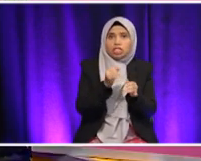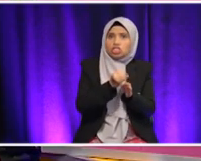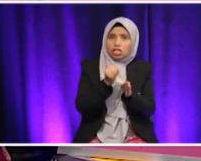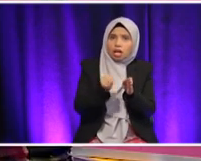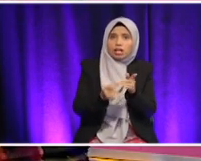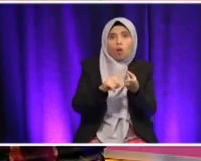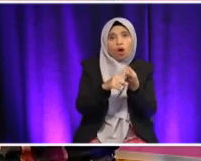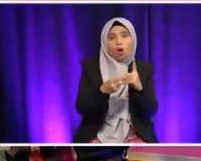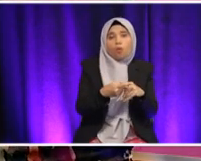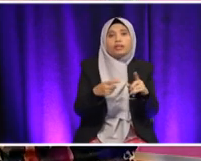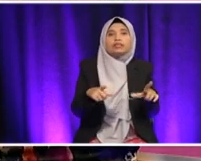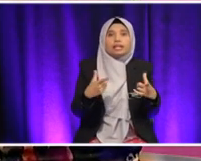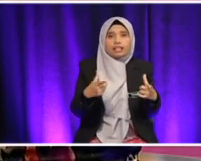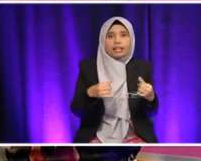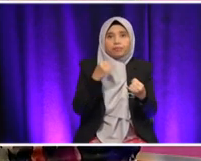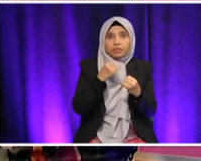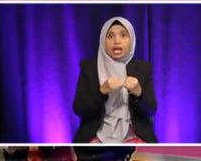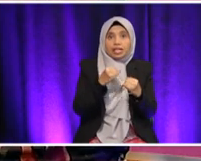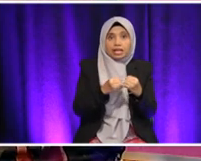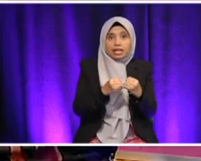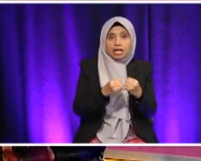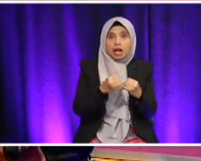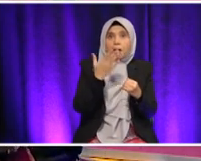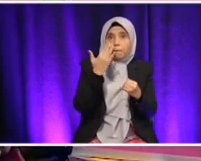lain dan yang terakhir